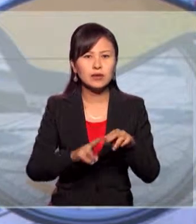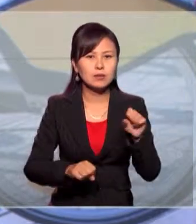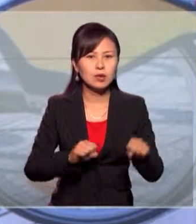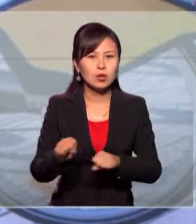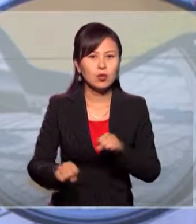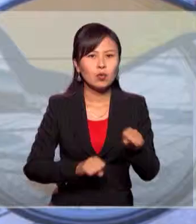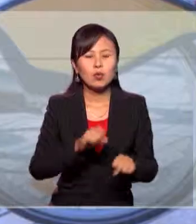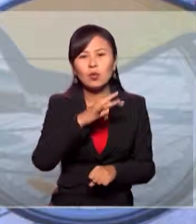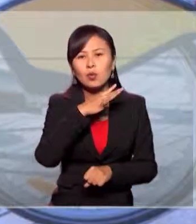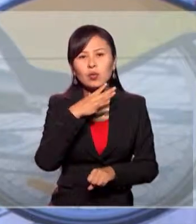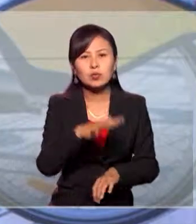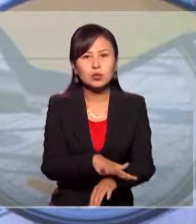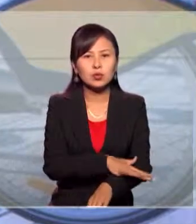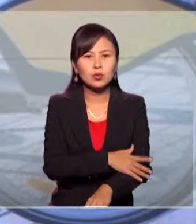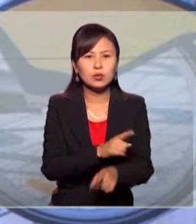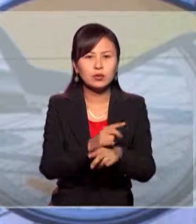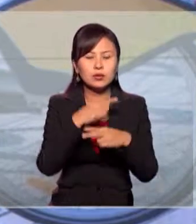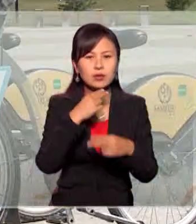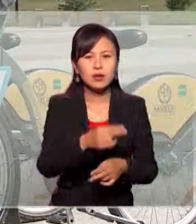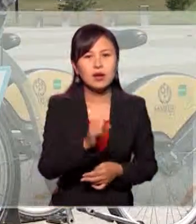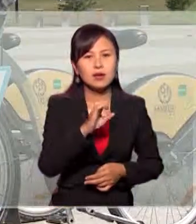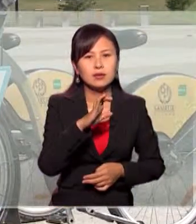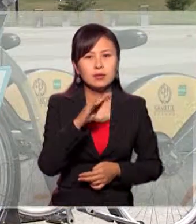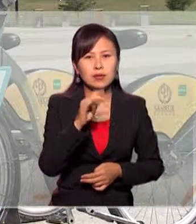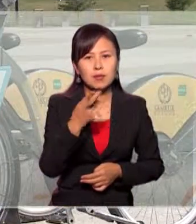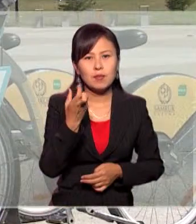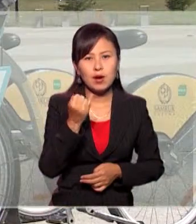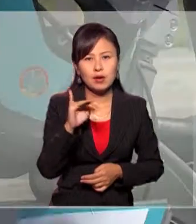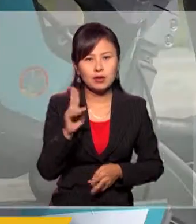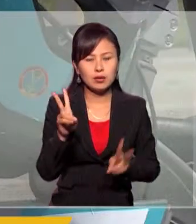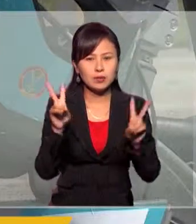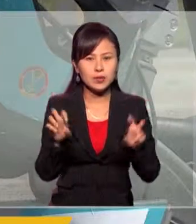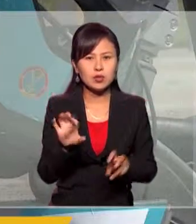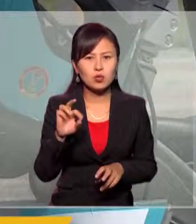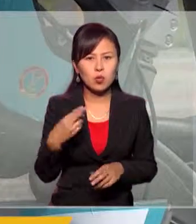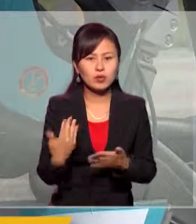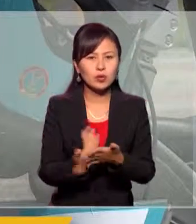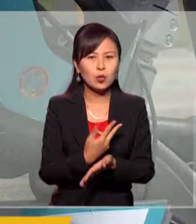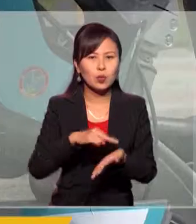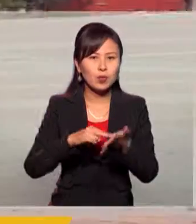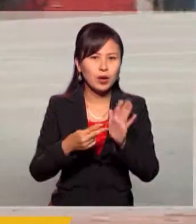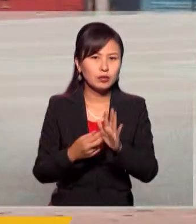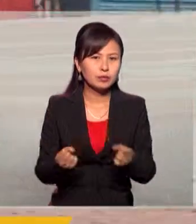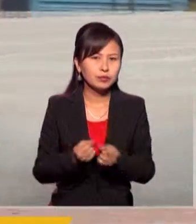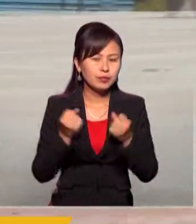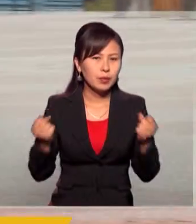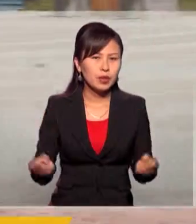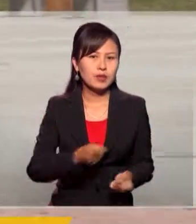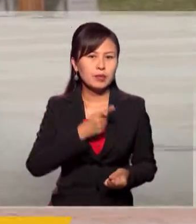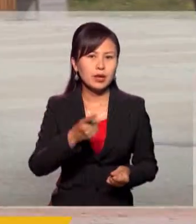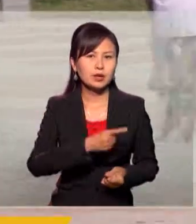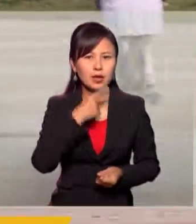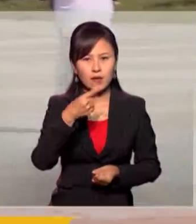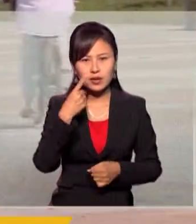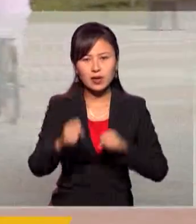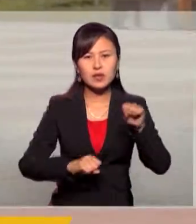жандар велосипедке отыруда. Көпшіліктің көңілінен шыққан Астана Байк әлеуметтік инновациялық жобасы биылда ауқымын кеңейтті. Мамандардың